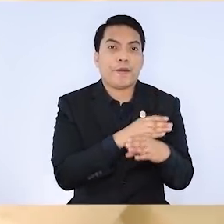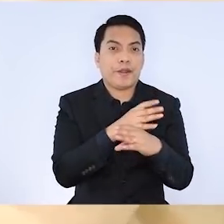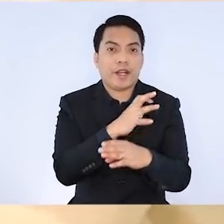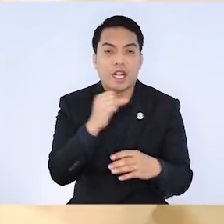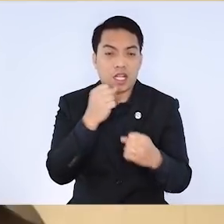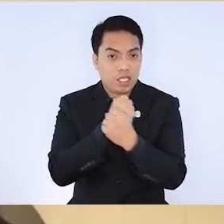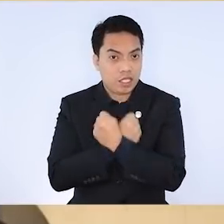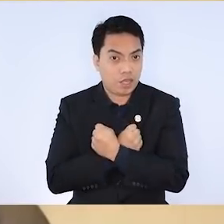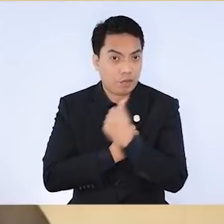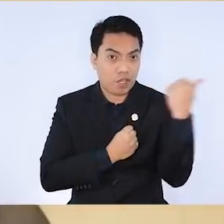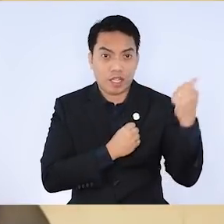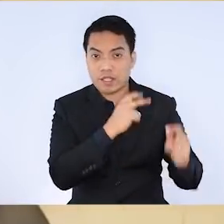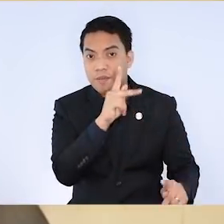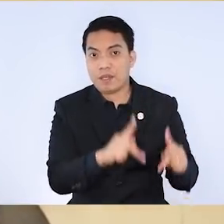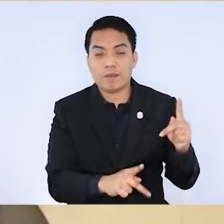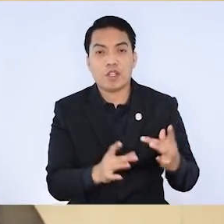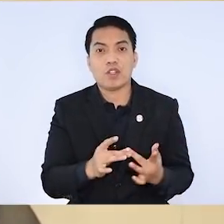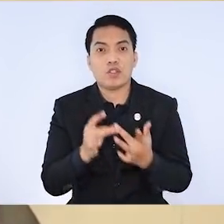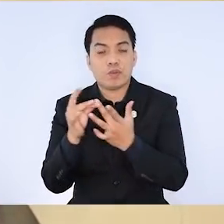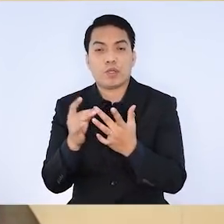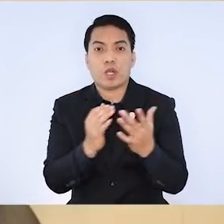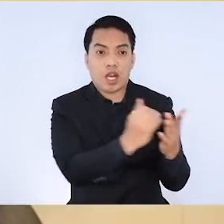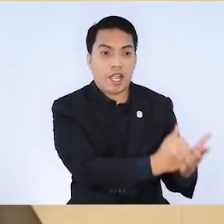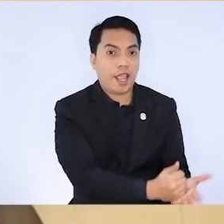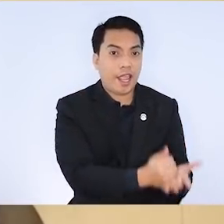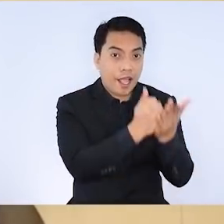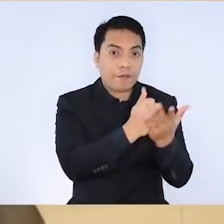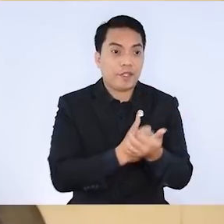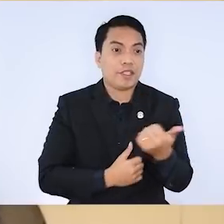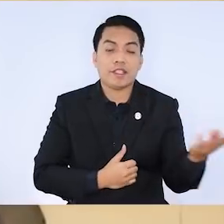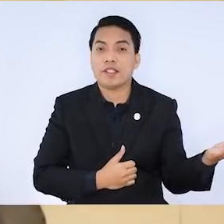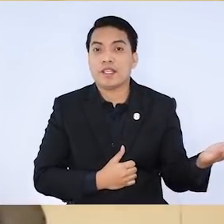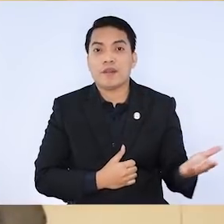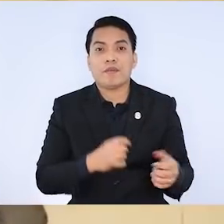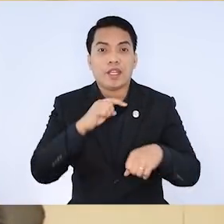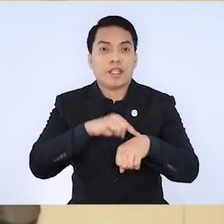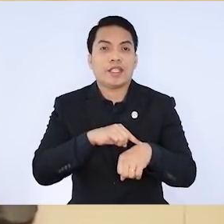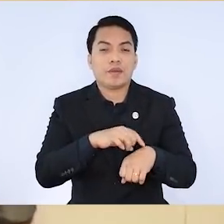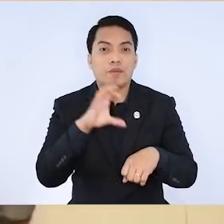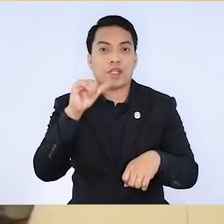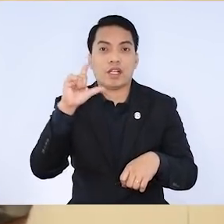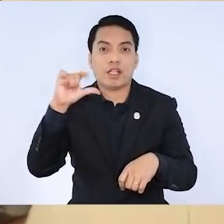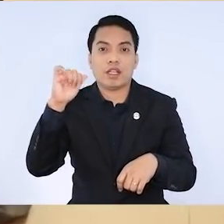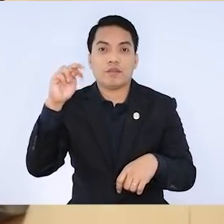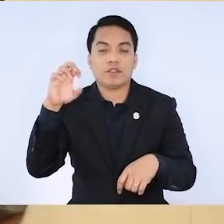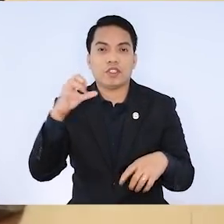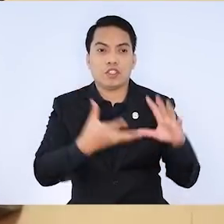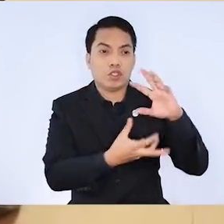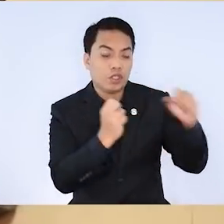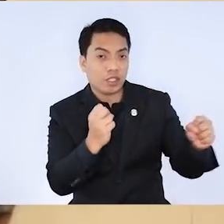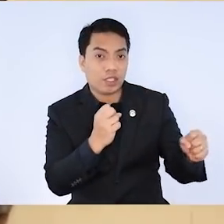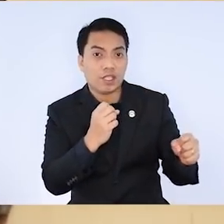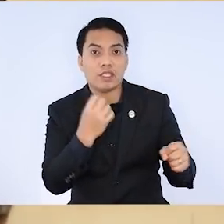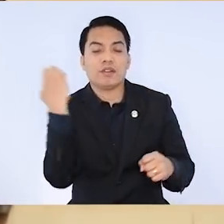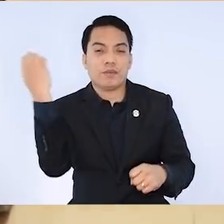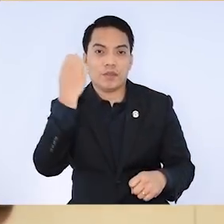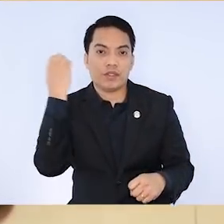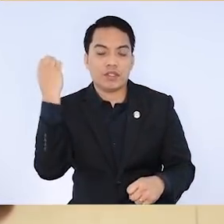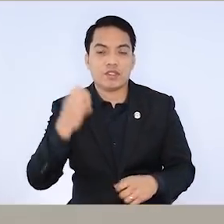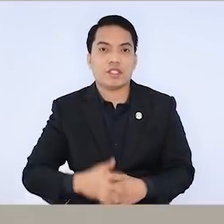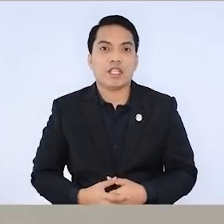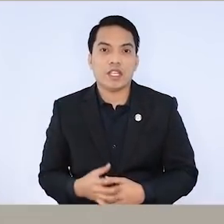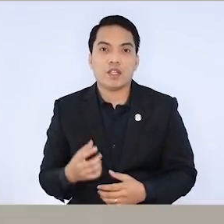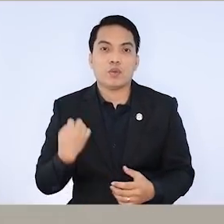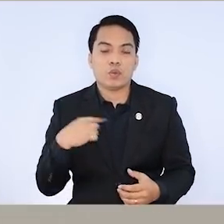kapwa, lalo na sa pagtulong natin sa kanila sa panahon ng kalamidad at sakuna. Ginagawa natin ito sa paumuna